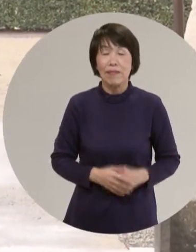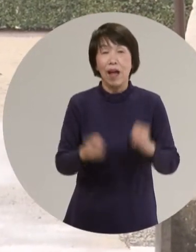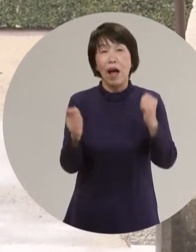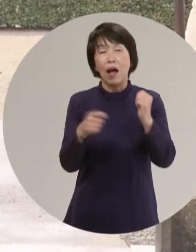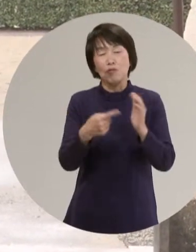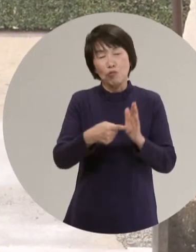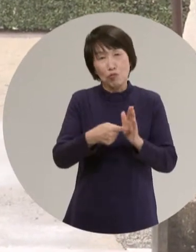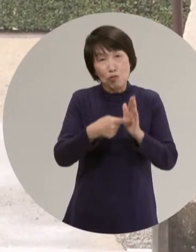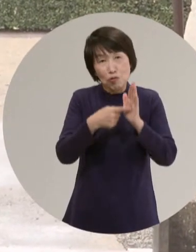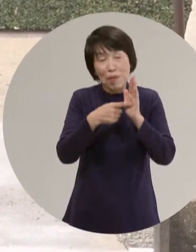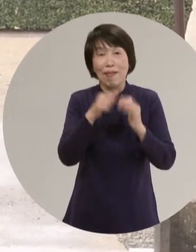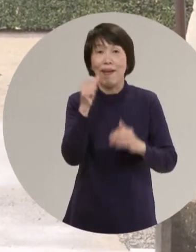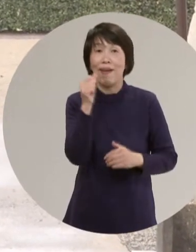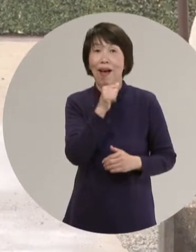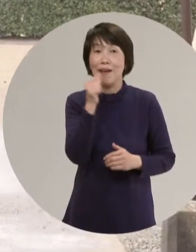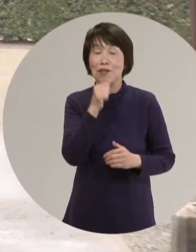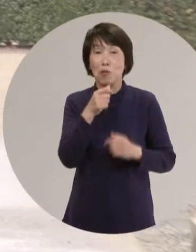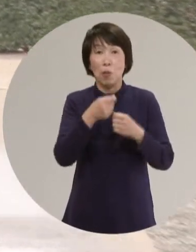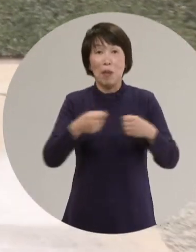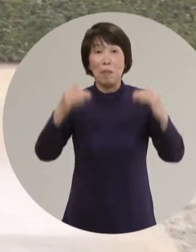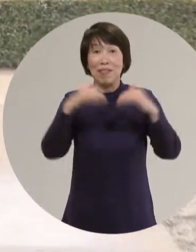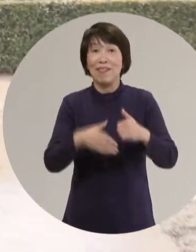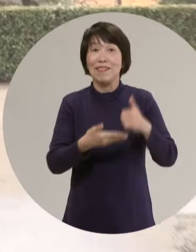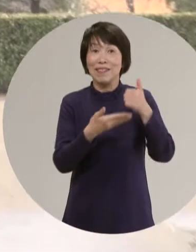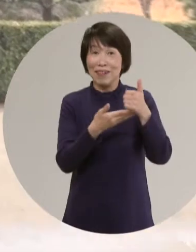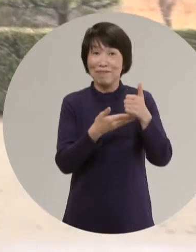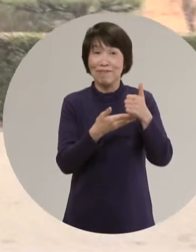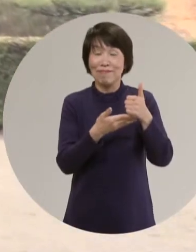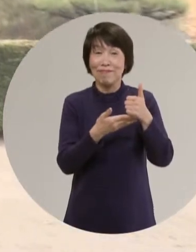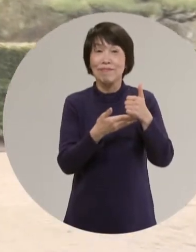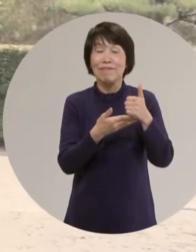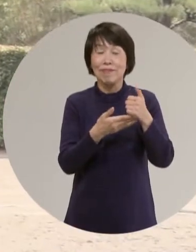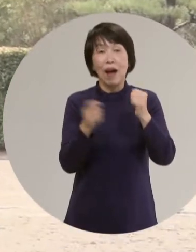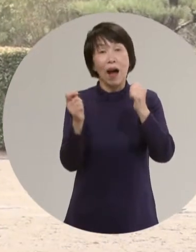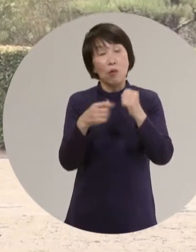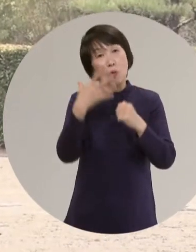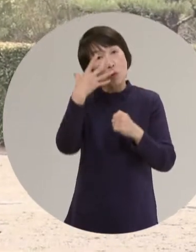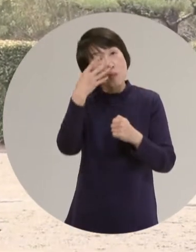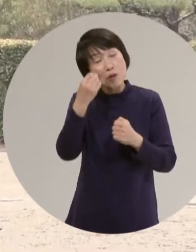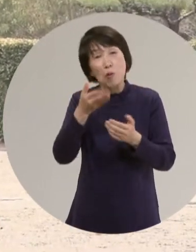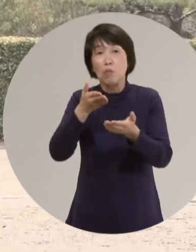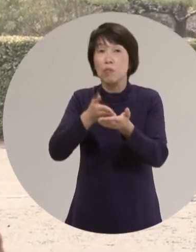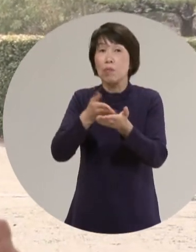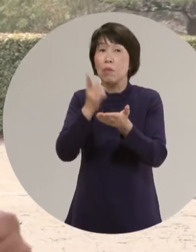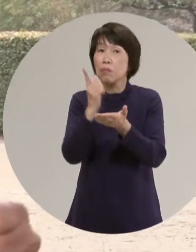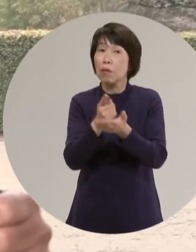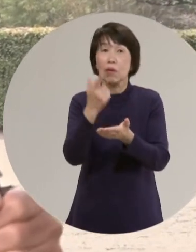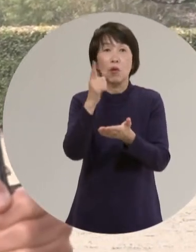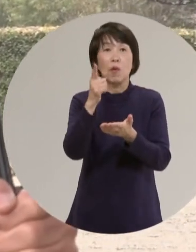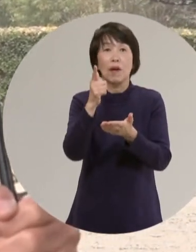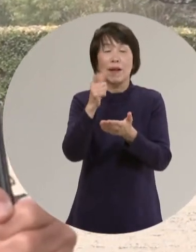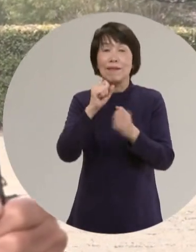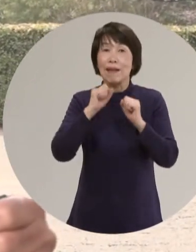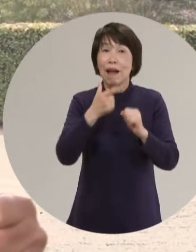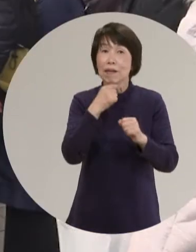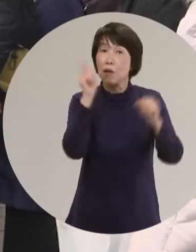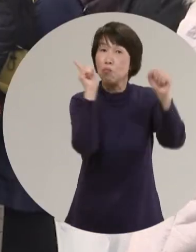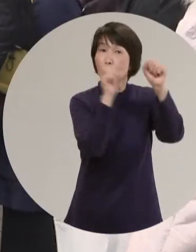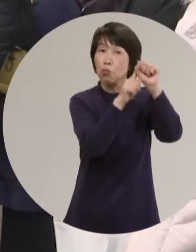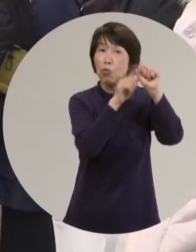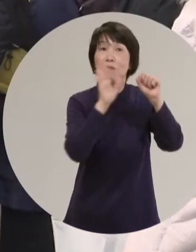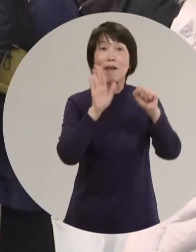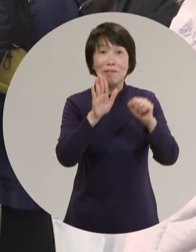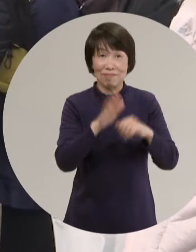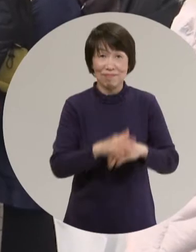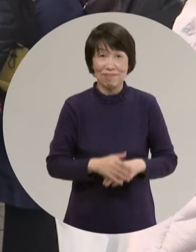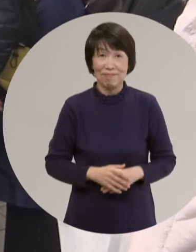今や赤穂の名物観光ガイドとなった鍋谷さん、赤穂の魅力を伝えるだけではなく成